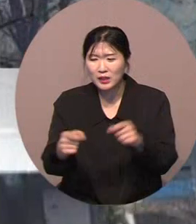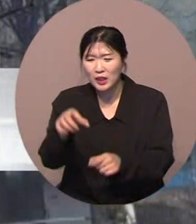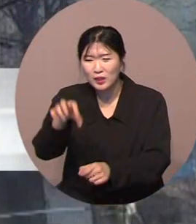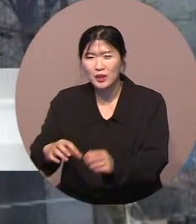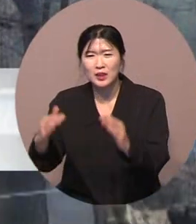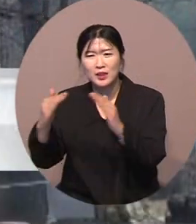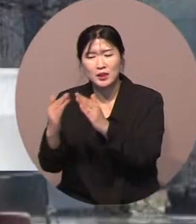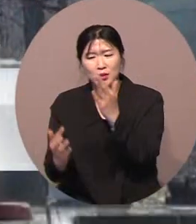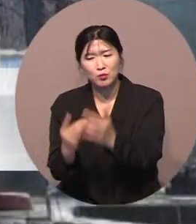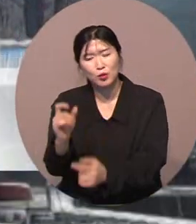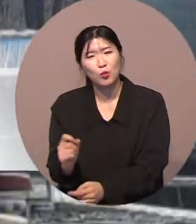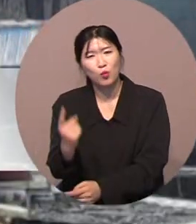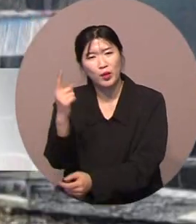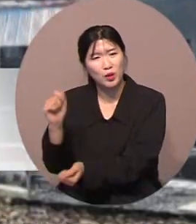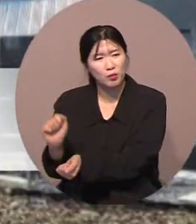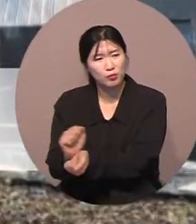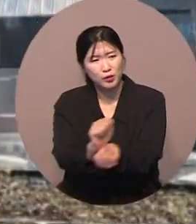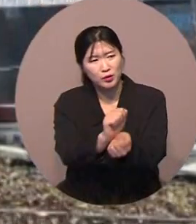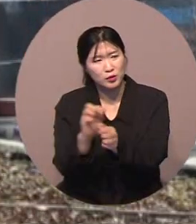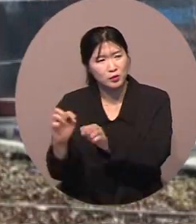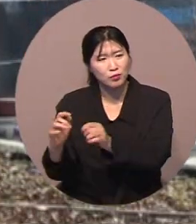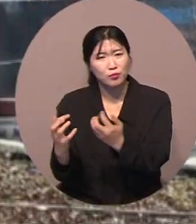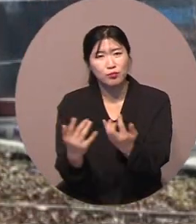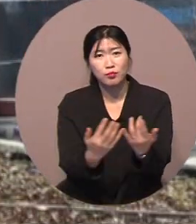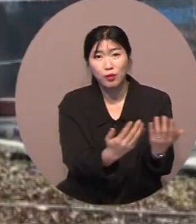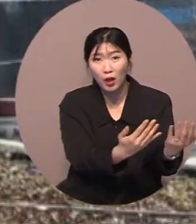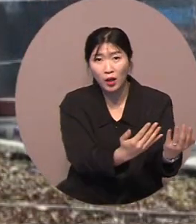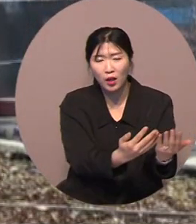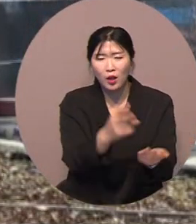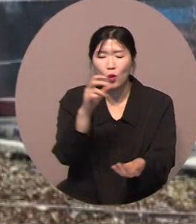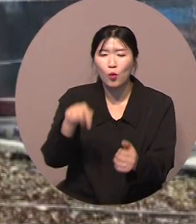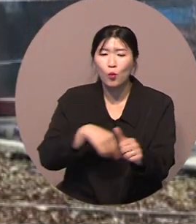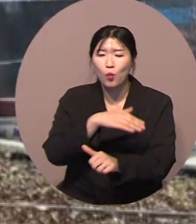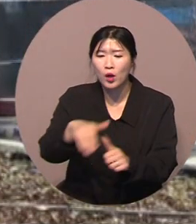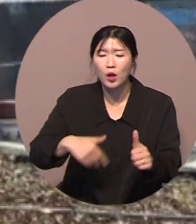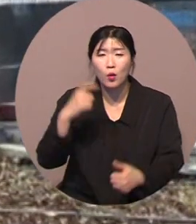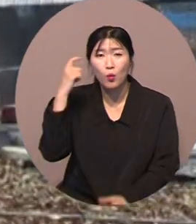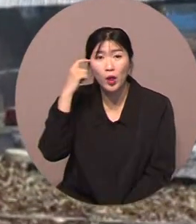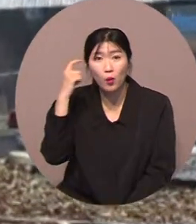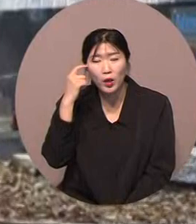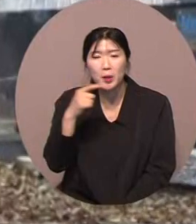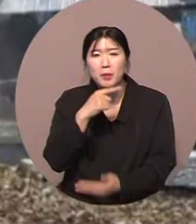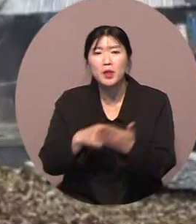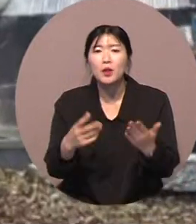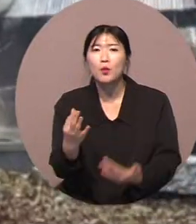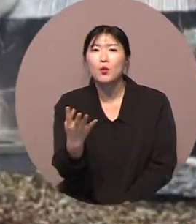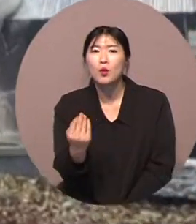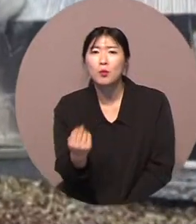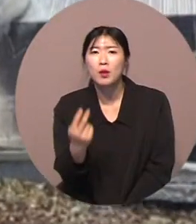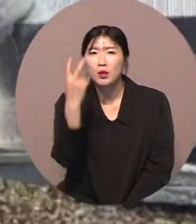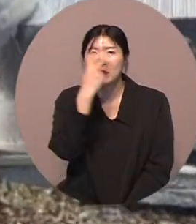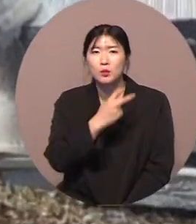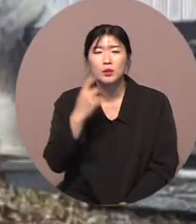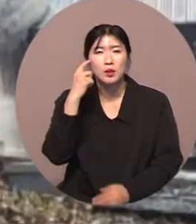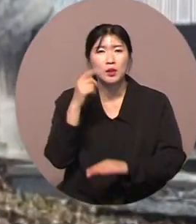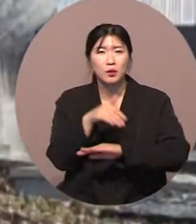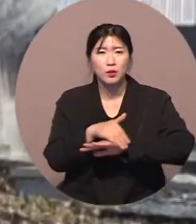주택에서 시작된 불이 옮겨붙은 것으로 보고 정확한 화재 원인과 피해 규모를 조사할